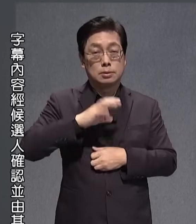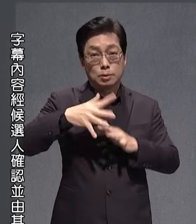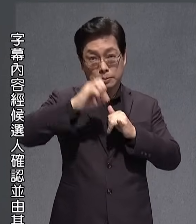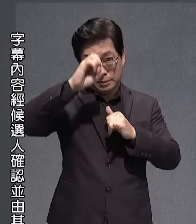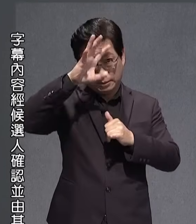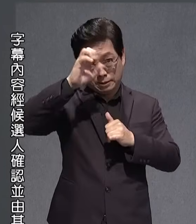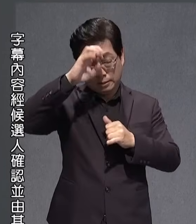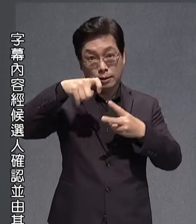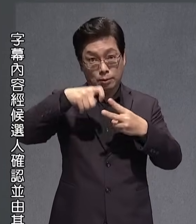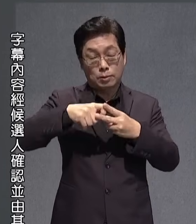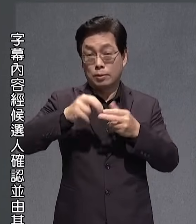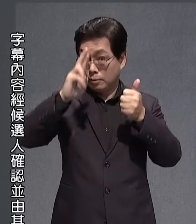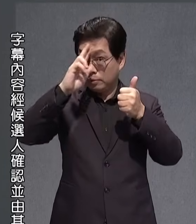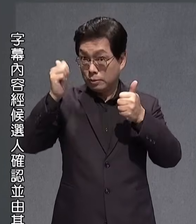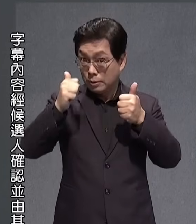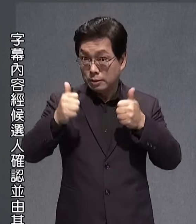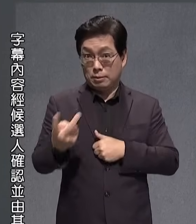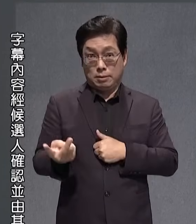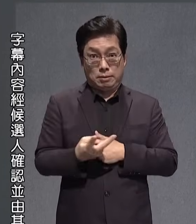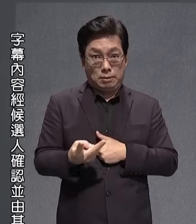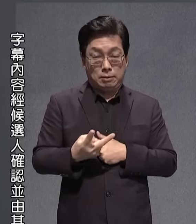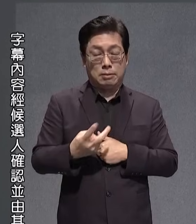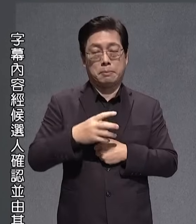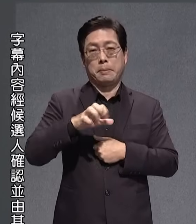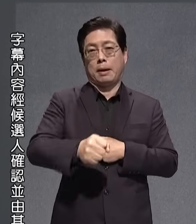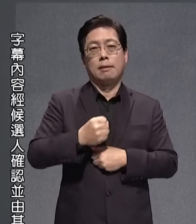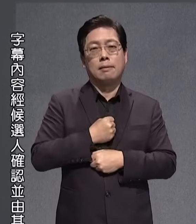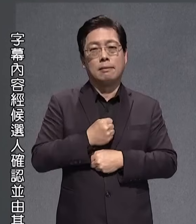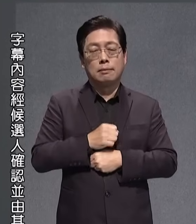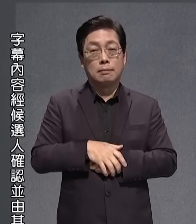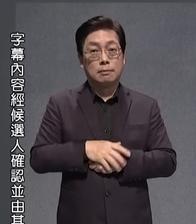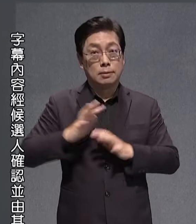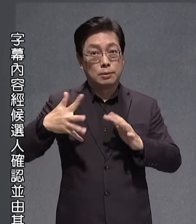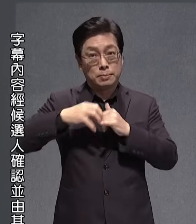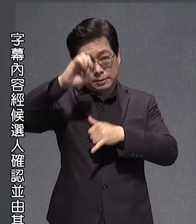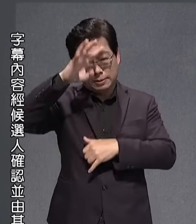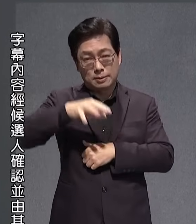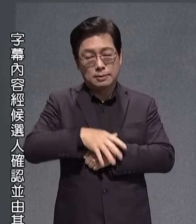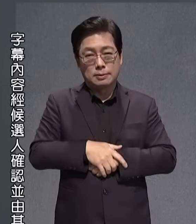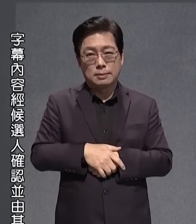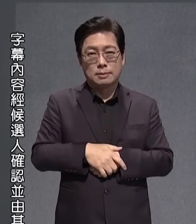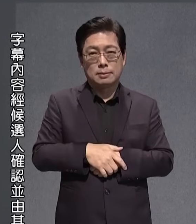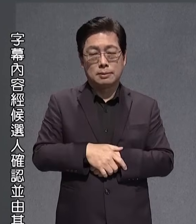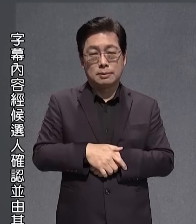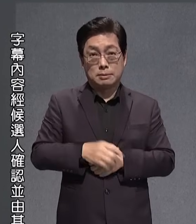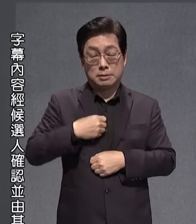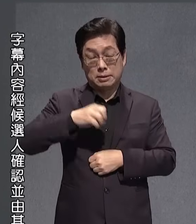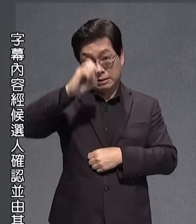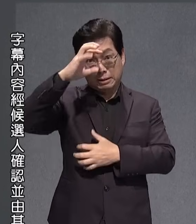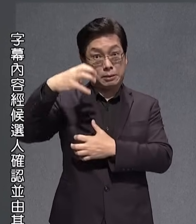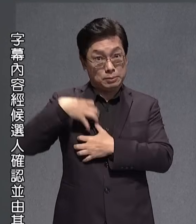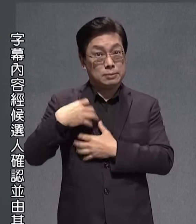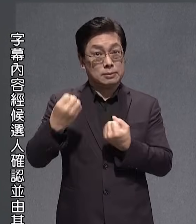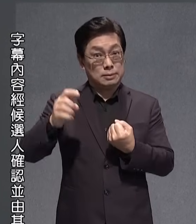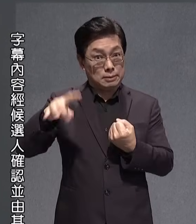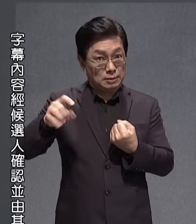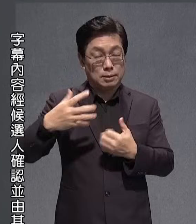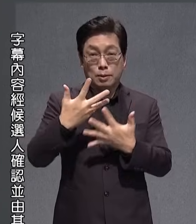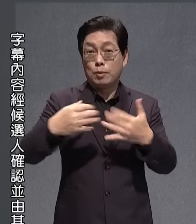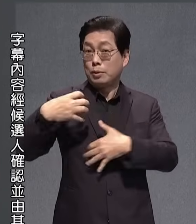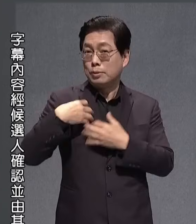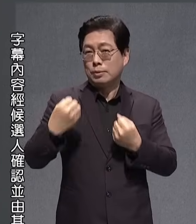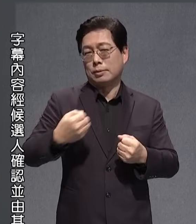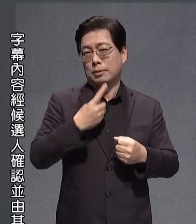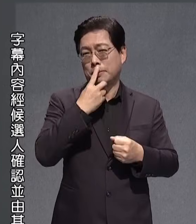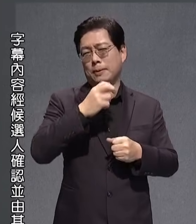哲斌可以看得出来。由这件事情也看得出来，国民党党军是养在网军是